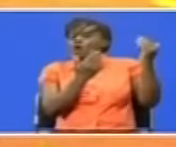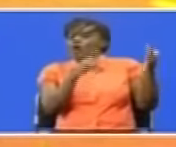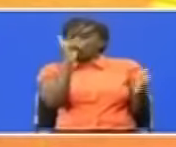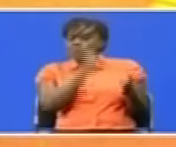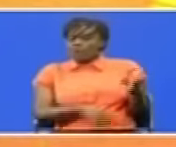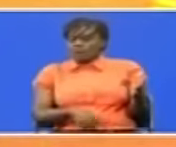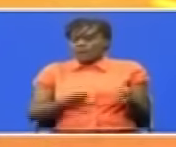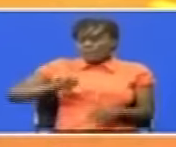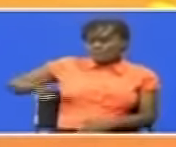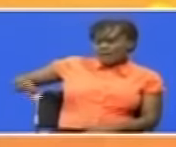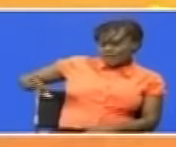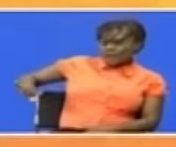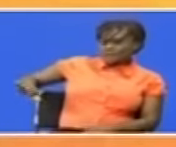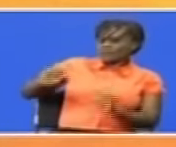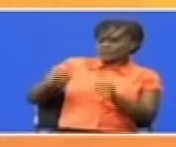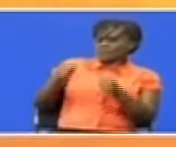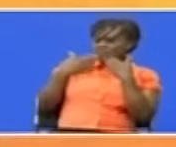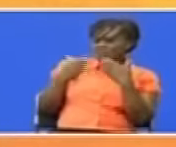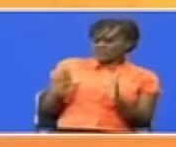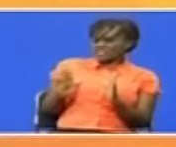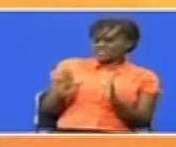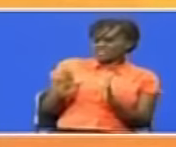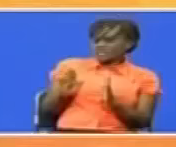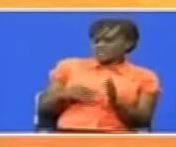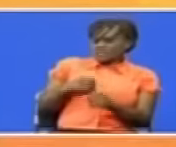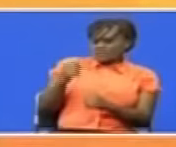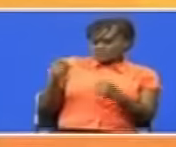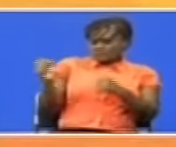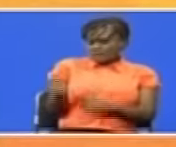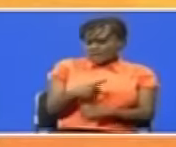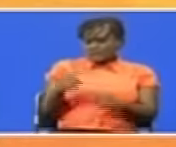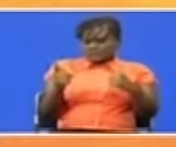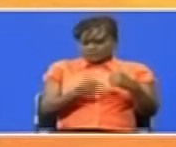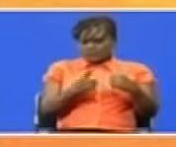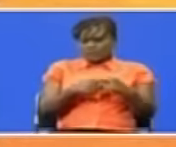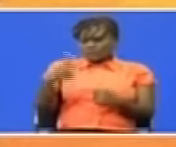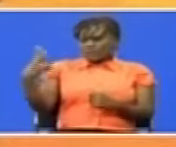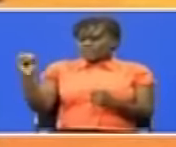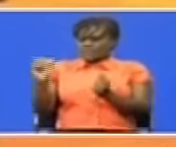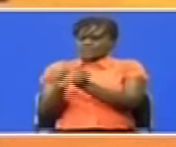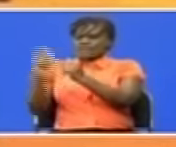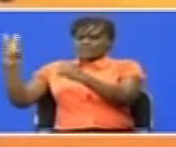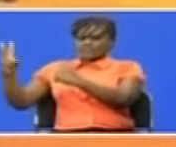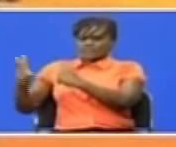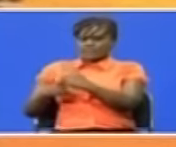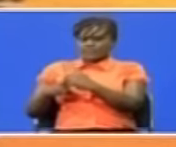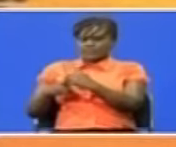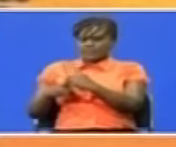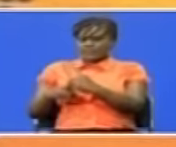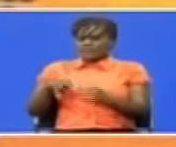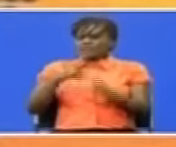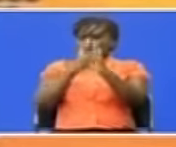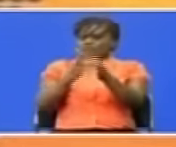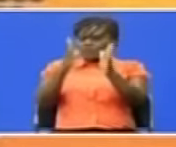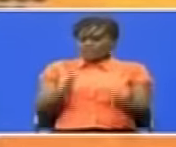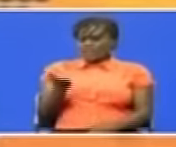kwamba asilimia iliyosalia itakamilika mapema mwezi wa Juni mwaka 2017. Mwanahabari Jeff Kirui alizuru